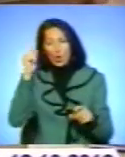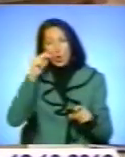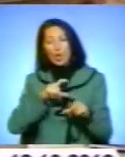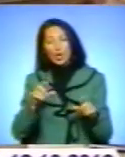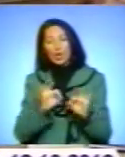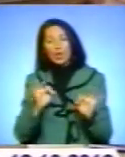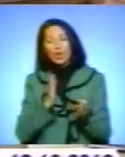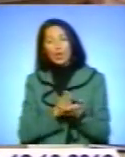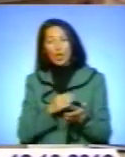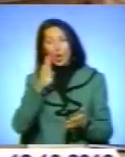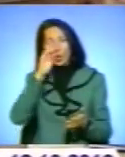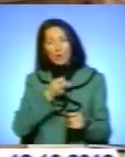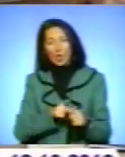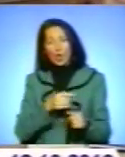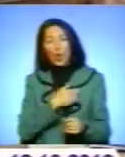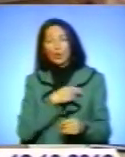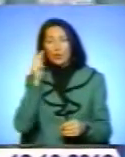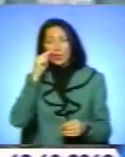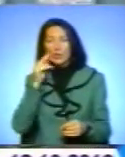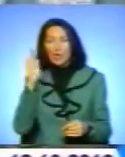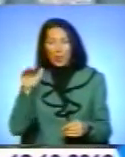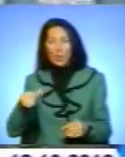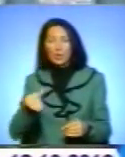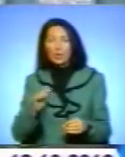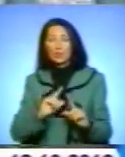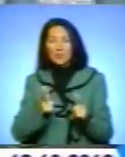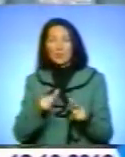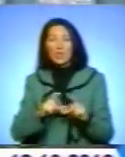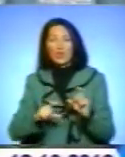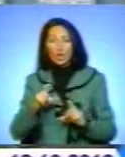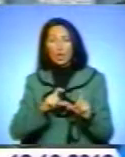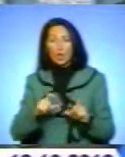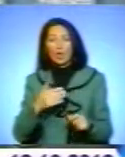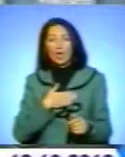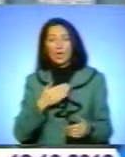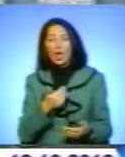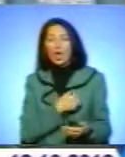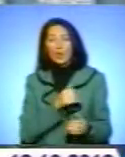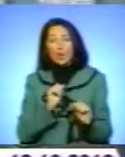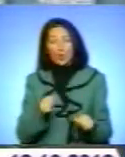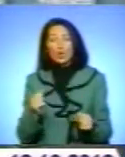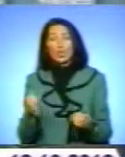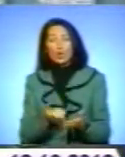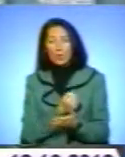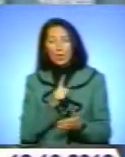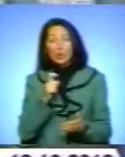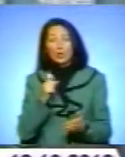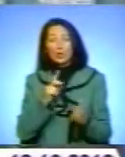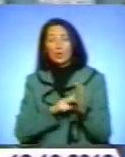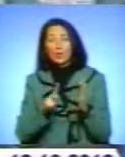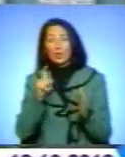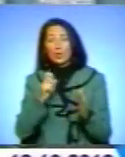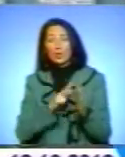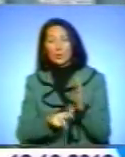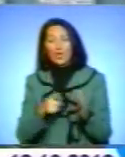бажають вчитися і здобути у подальшому вищу освіту. Наші хлопці можуть набирати 170-180 балів з 200